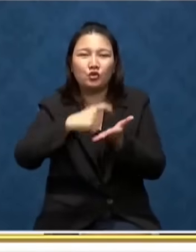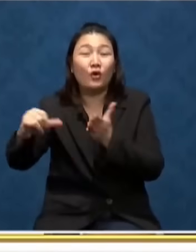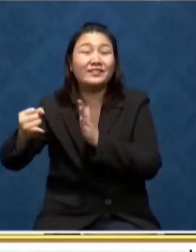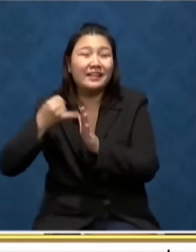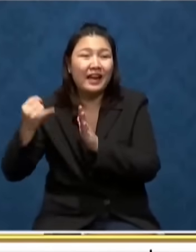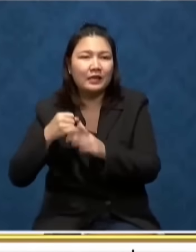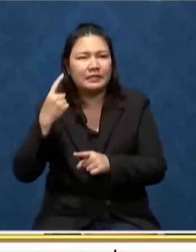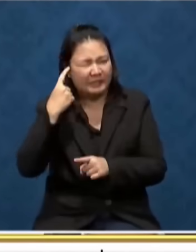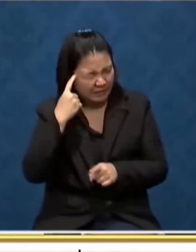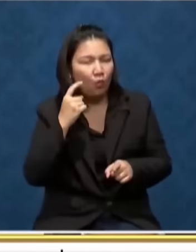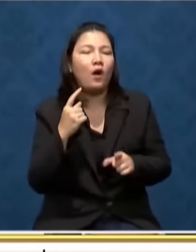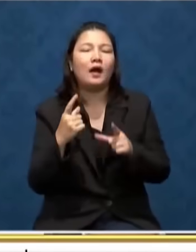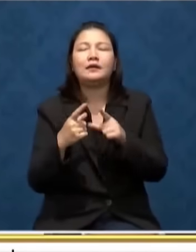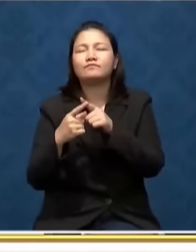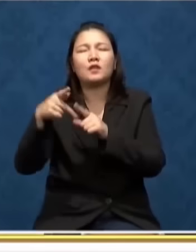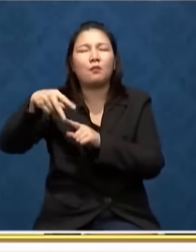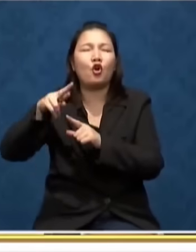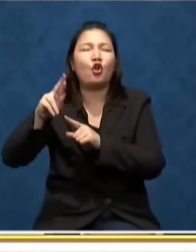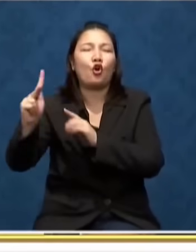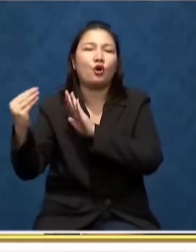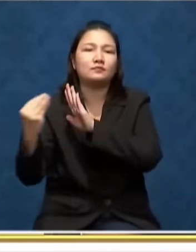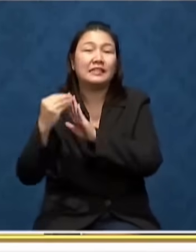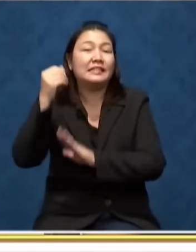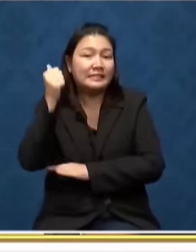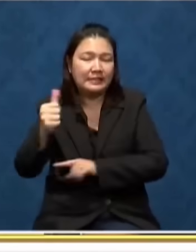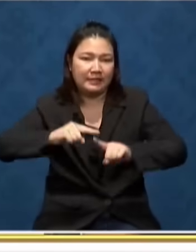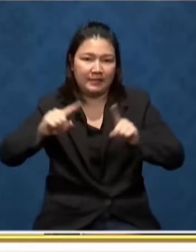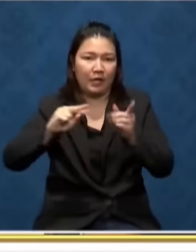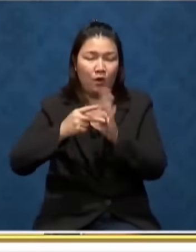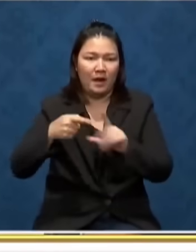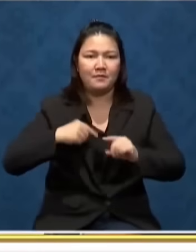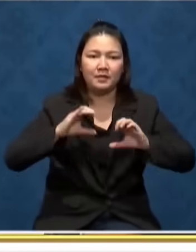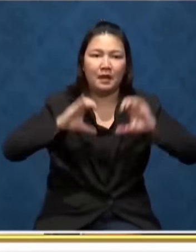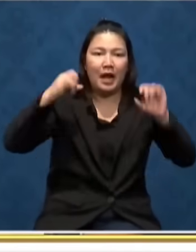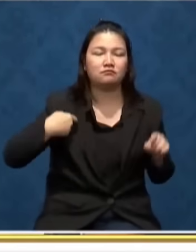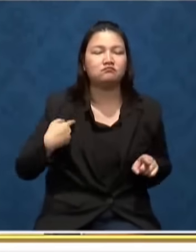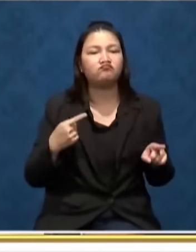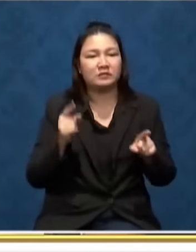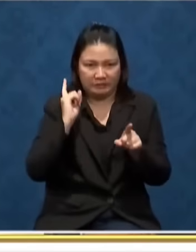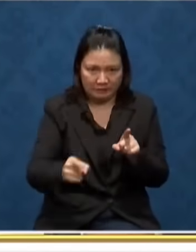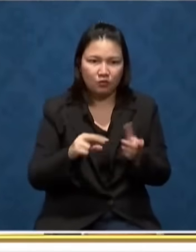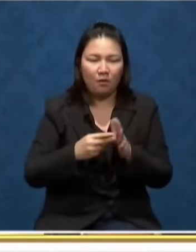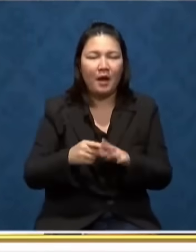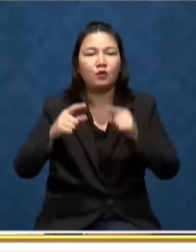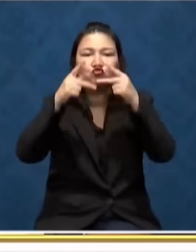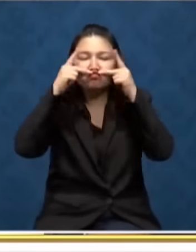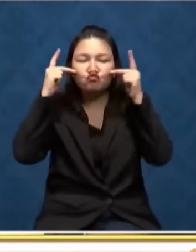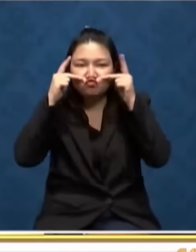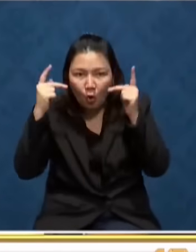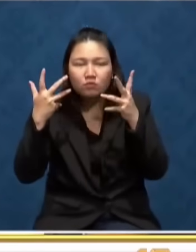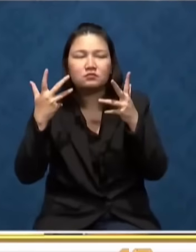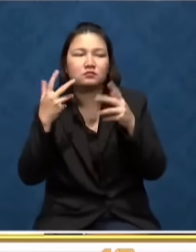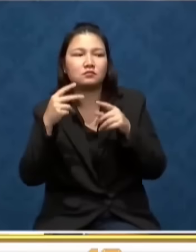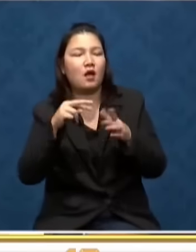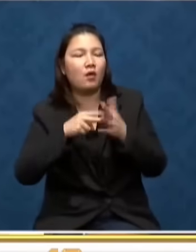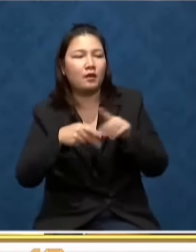ยืนยันครับว่าเป็นเรื่องที่ดีแต่ปัญหานั้นเกิดจากการที่รัฐบาลไม่ได้ตระหนักเลยว่าไอ้โจรไซเบอร์เหล่านี้มันจะใช้ช่อง